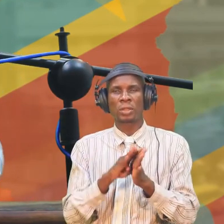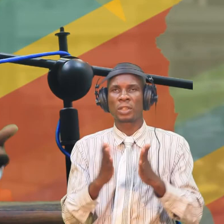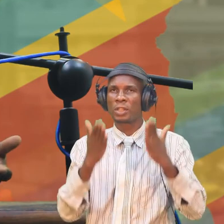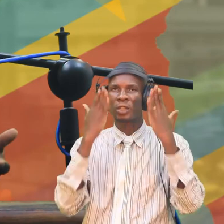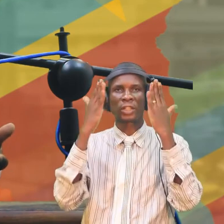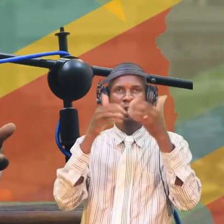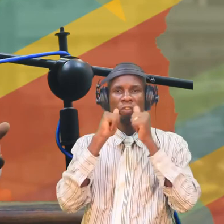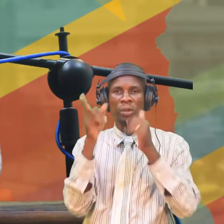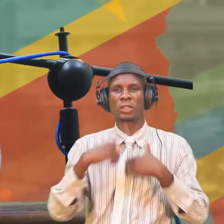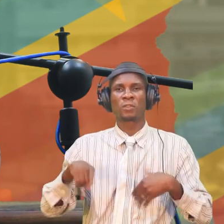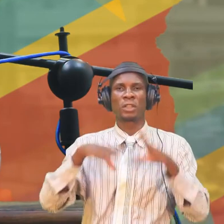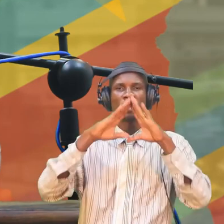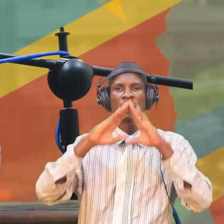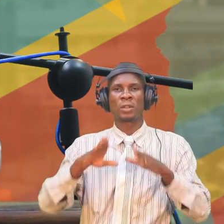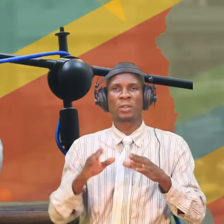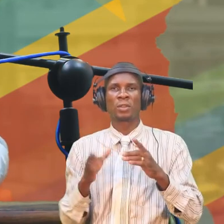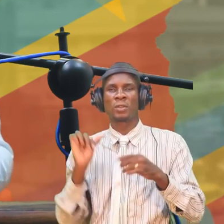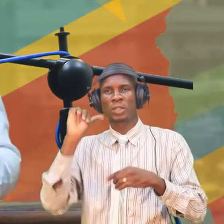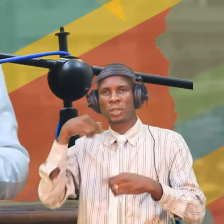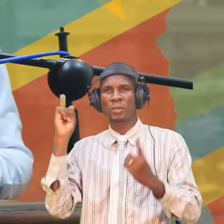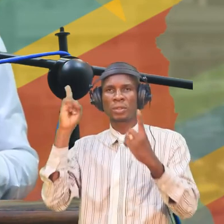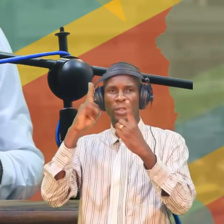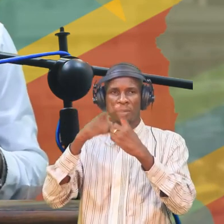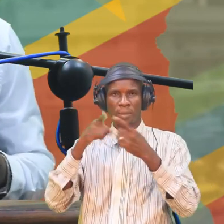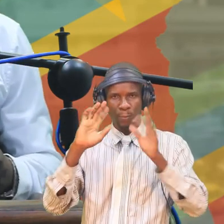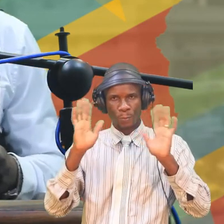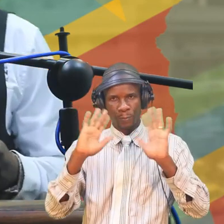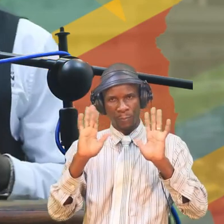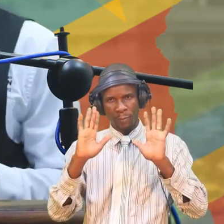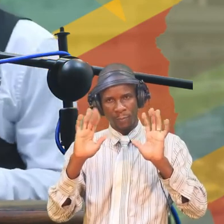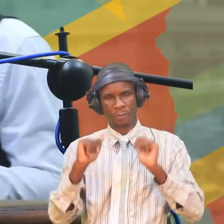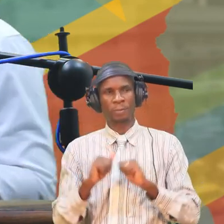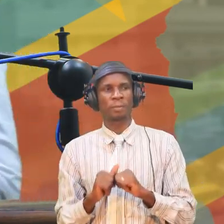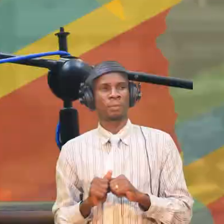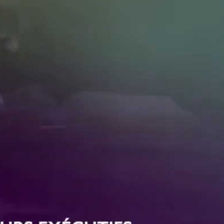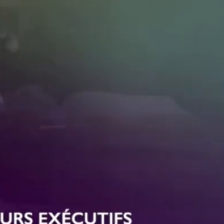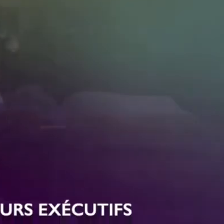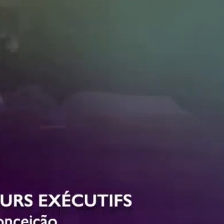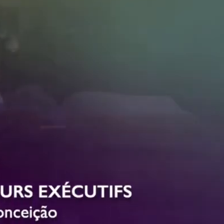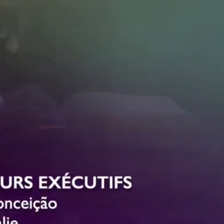yenu yote. Bwana aweze kuwabariki. Tuweze kuonana tena kesho.